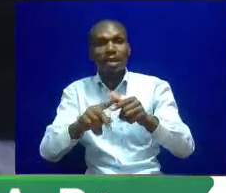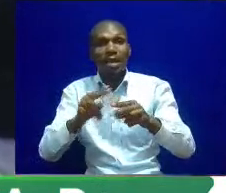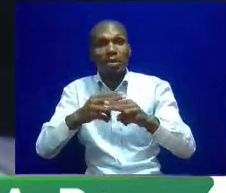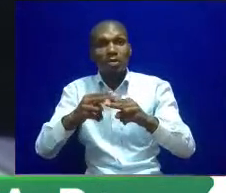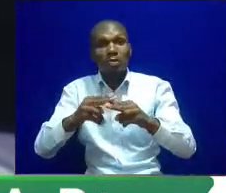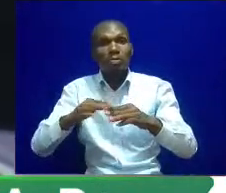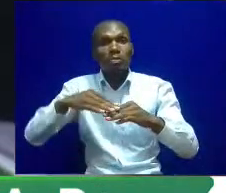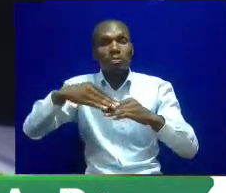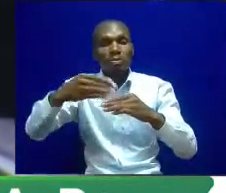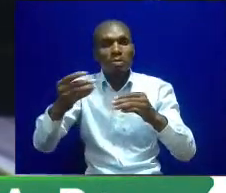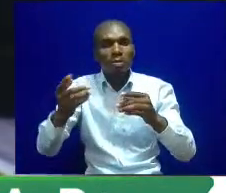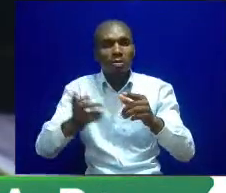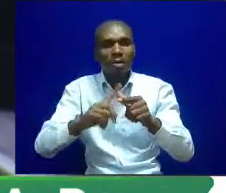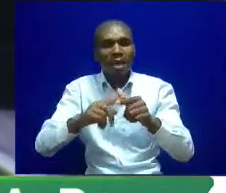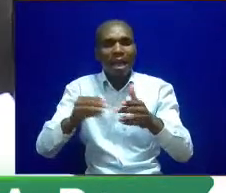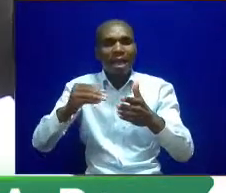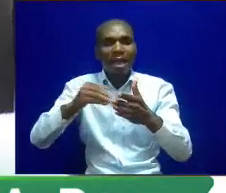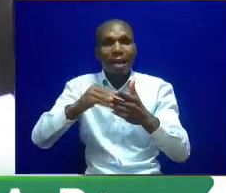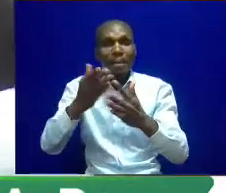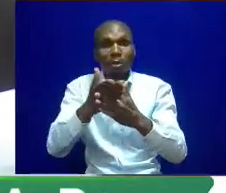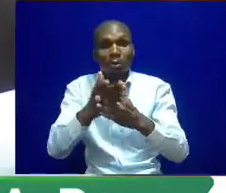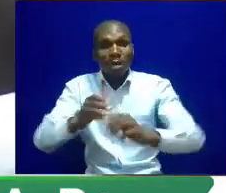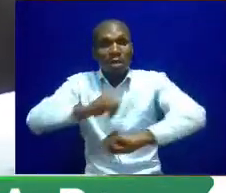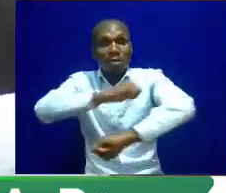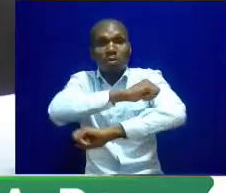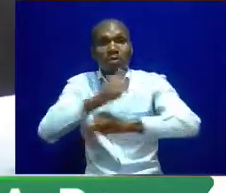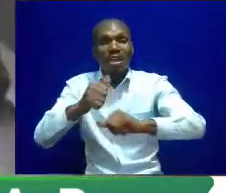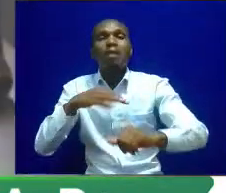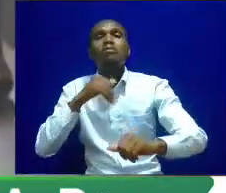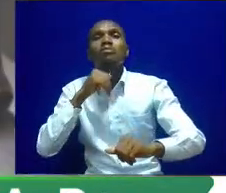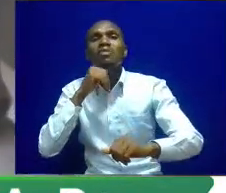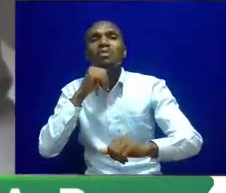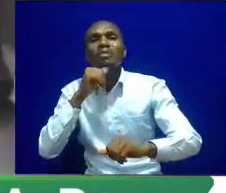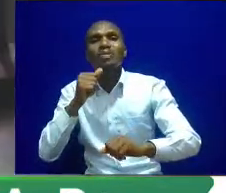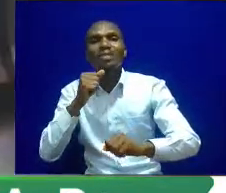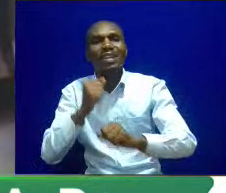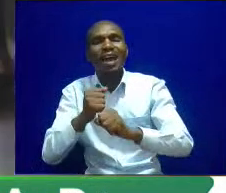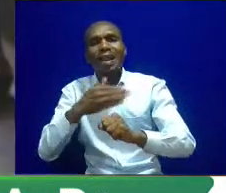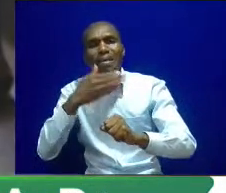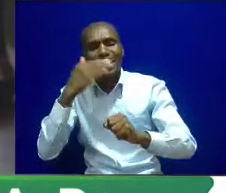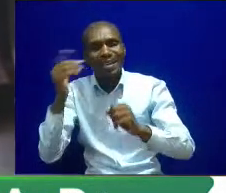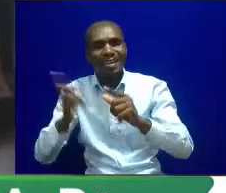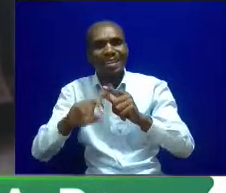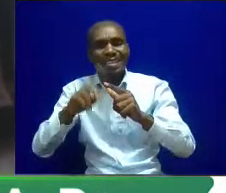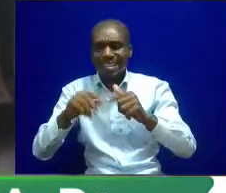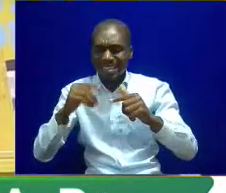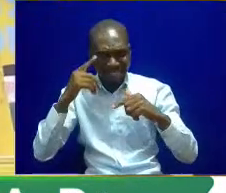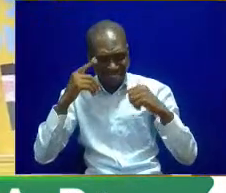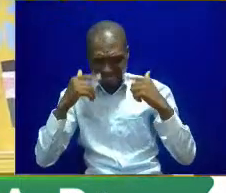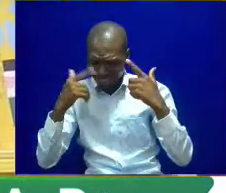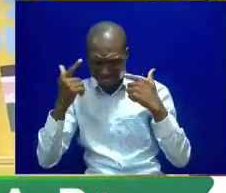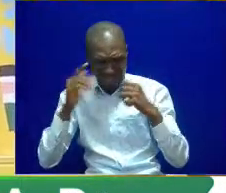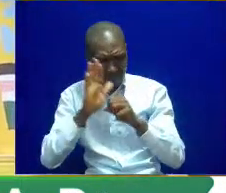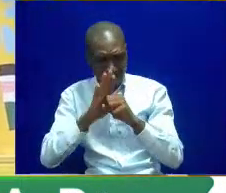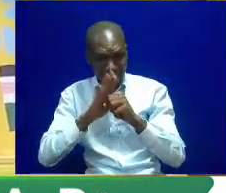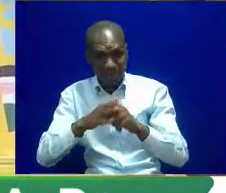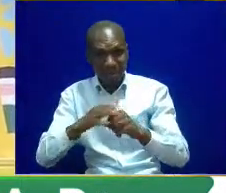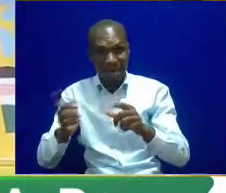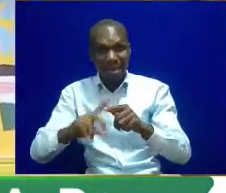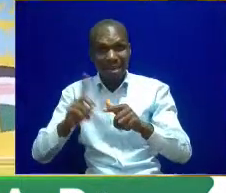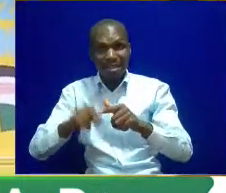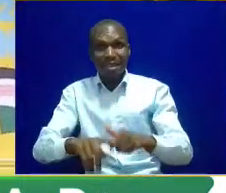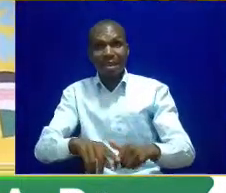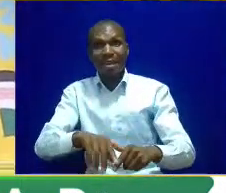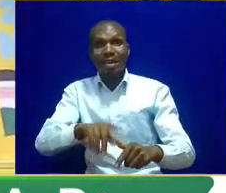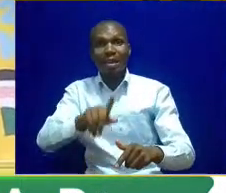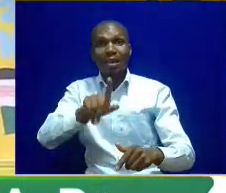bwango igano nyana boygo gatye chisukuru chiri chitakore tibu ya ni go chigendrete kolerera amachibu abo imeye skuru ya St.